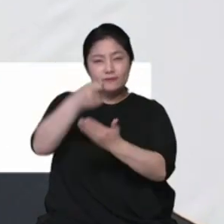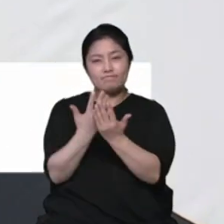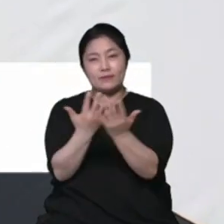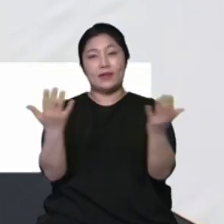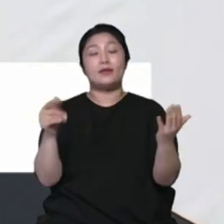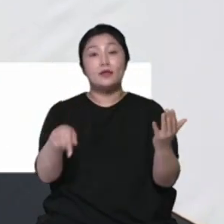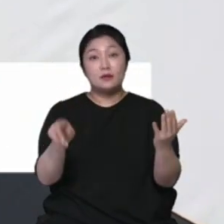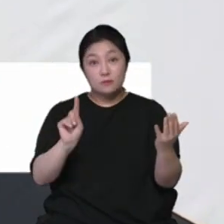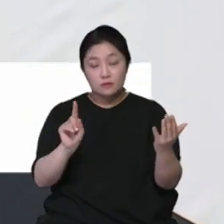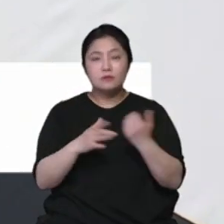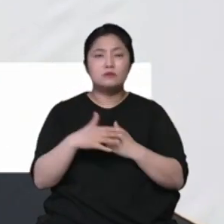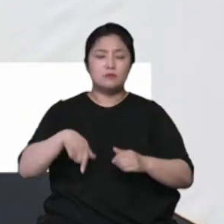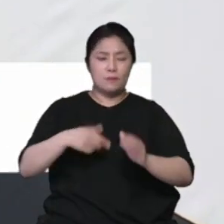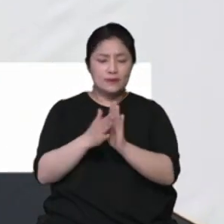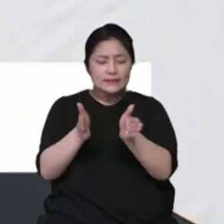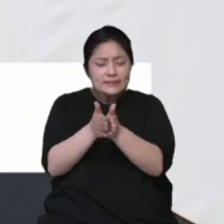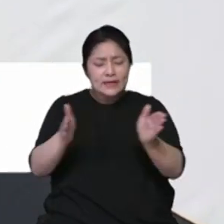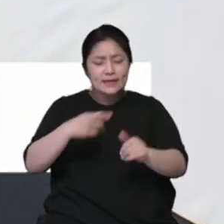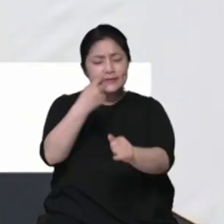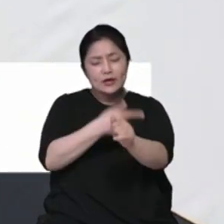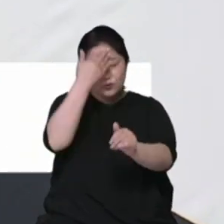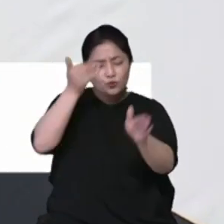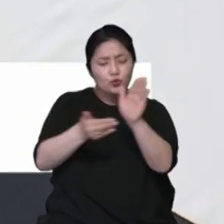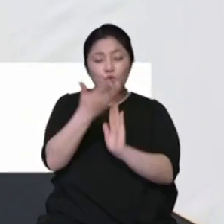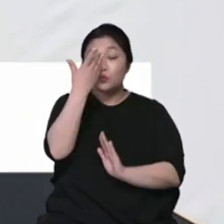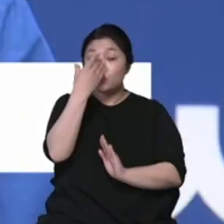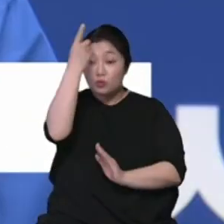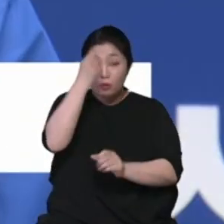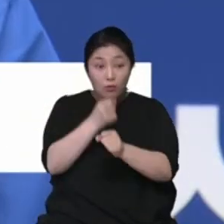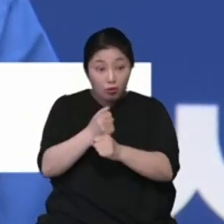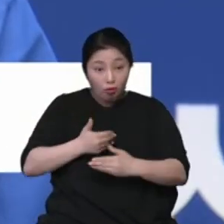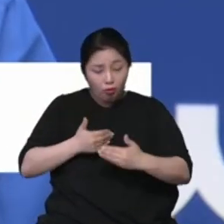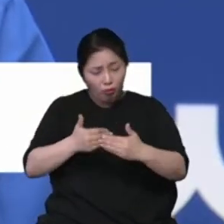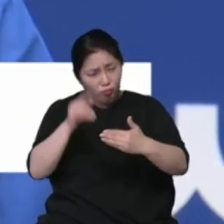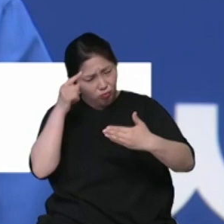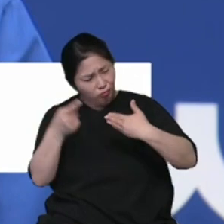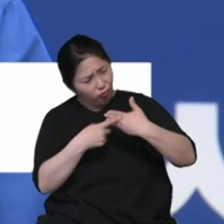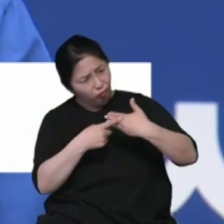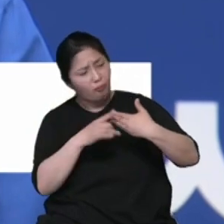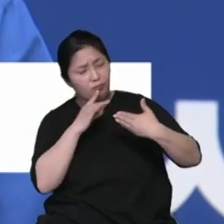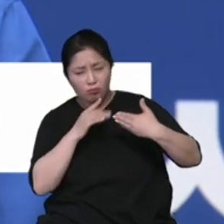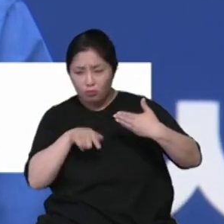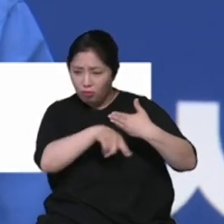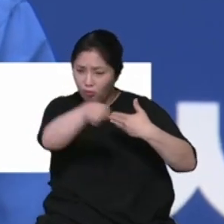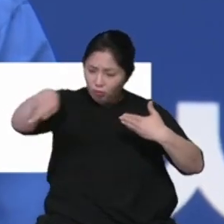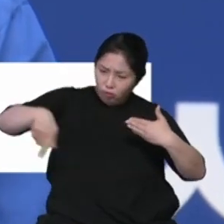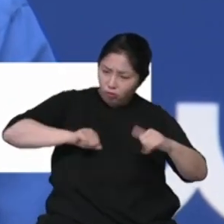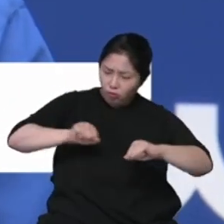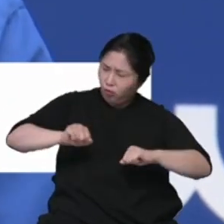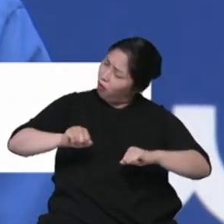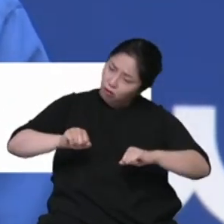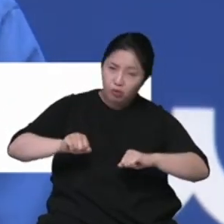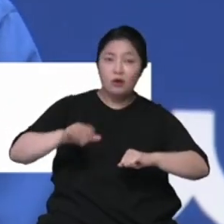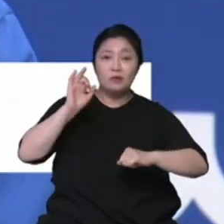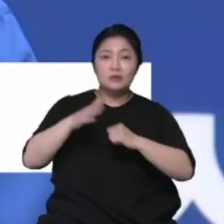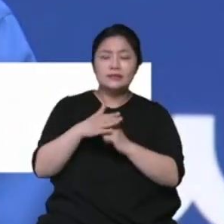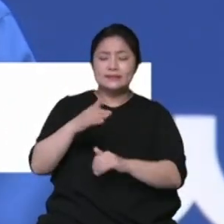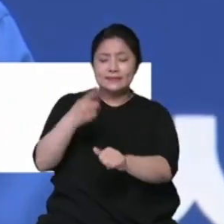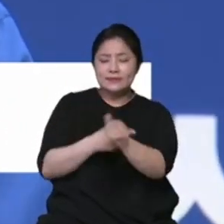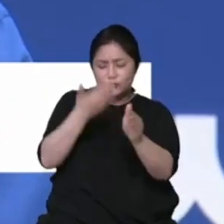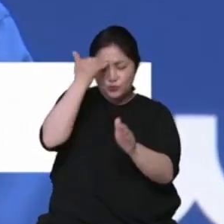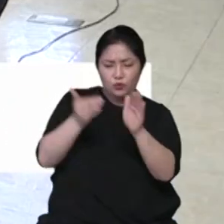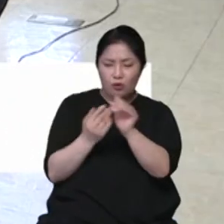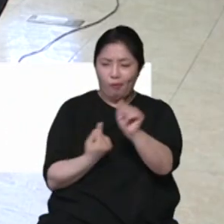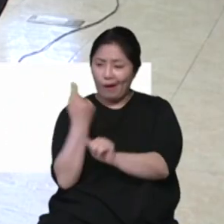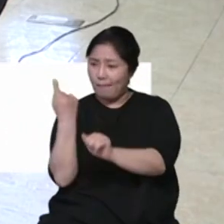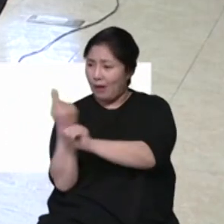기자회견을 열고 자신이 시작했던 생태수도 순천 조성 사업이 구호만 남고 갈 길을 잃고 있다면서 생태수도의